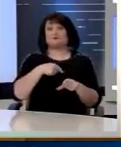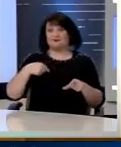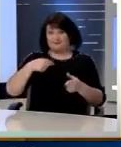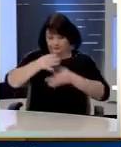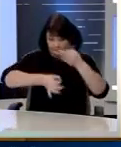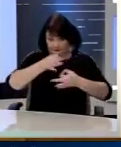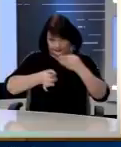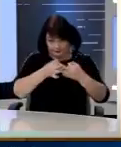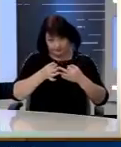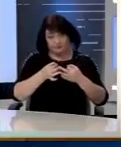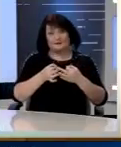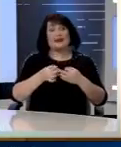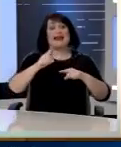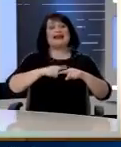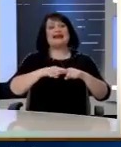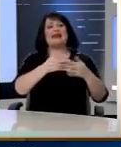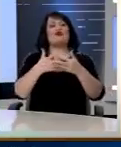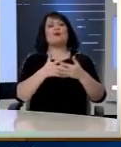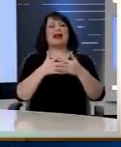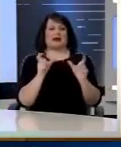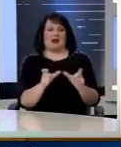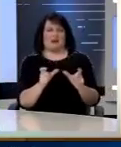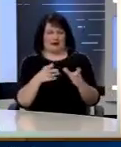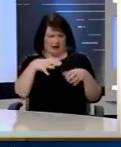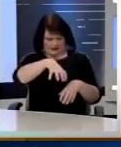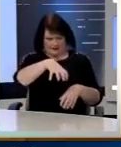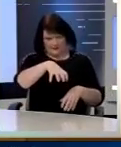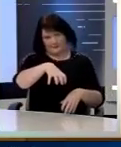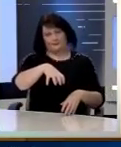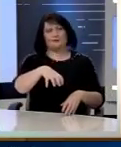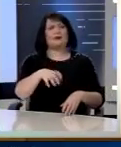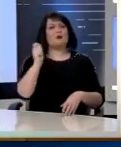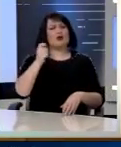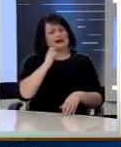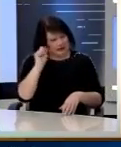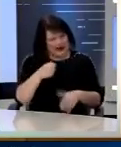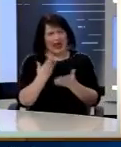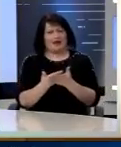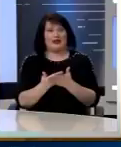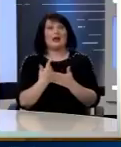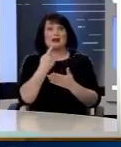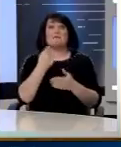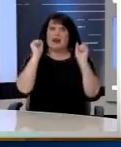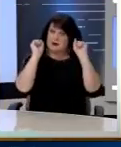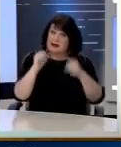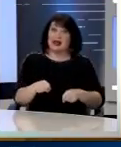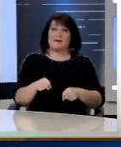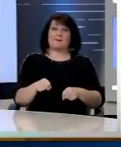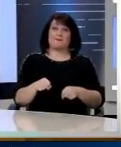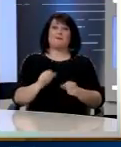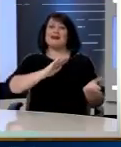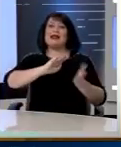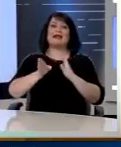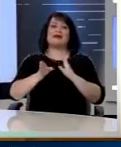ΕΑΣ, κ. Χριστογιάννης, στις 3 Νοεμβρίου κατόπιν αδείας πολιτικής ηγεσίας, εγκρίνει την αυθημερών